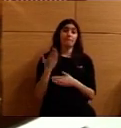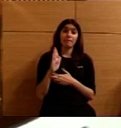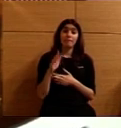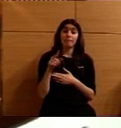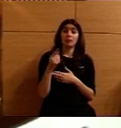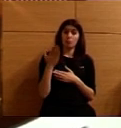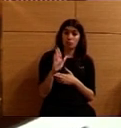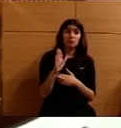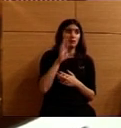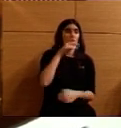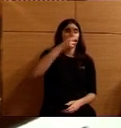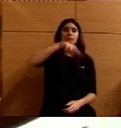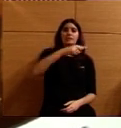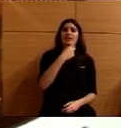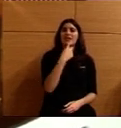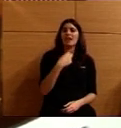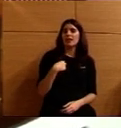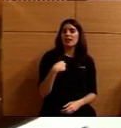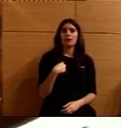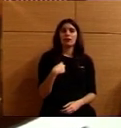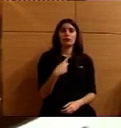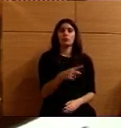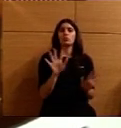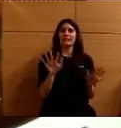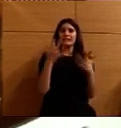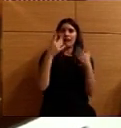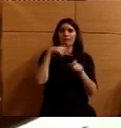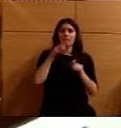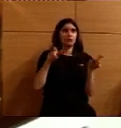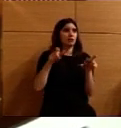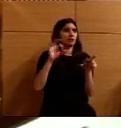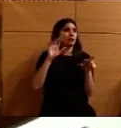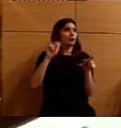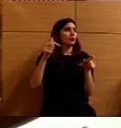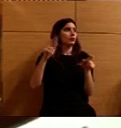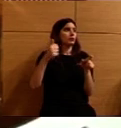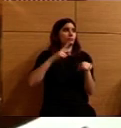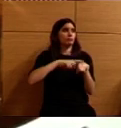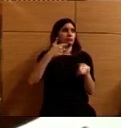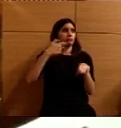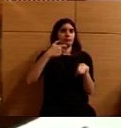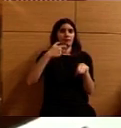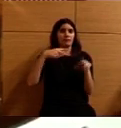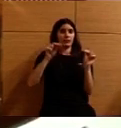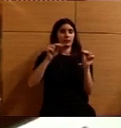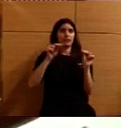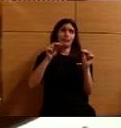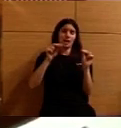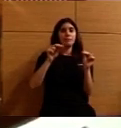proposta perquè vostès eren els que dien que anaven a salvar a les persones. Senyor Segarra, se han acabat els 5 minuts. Sí.